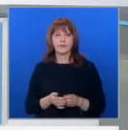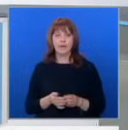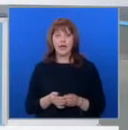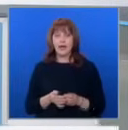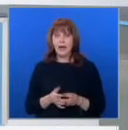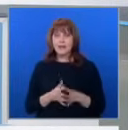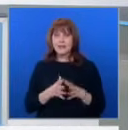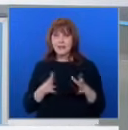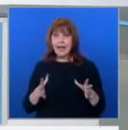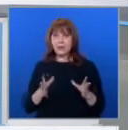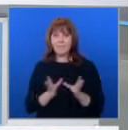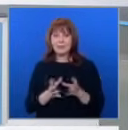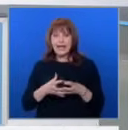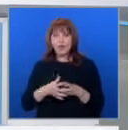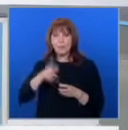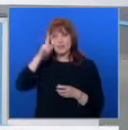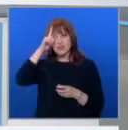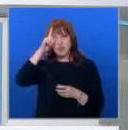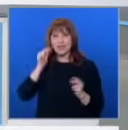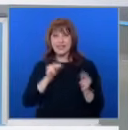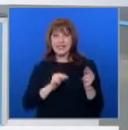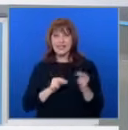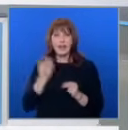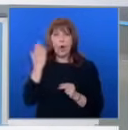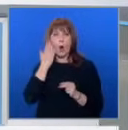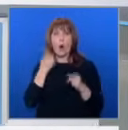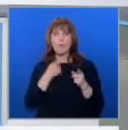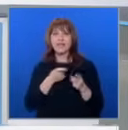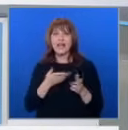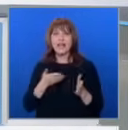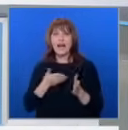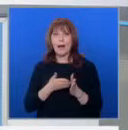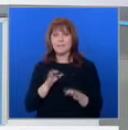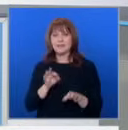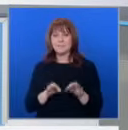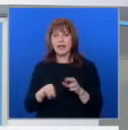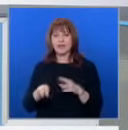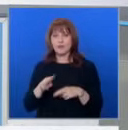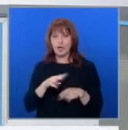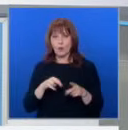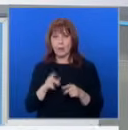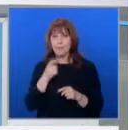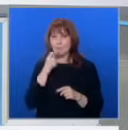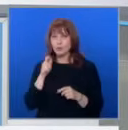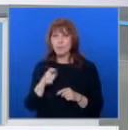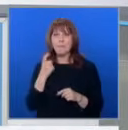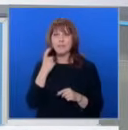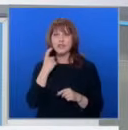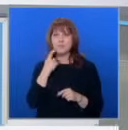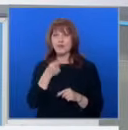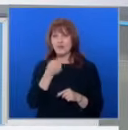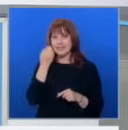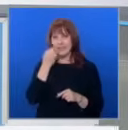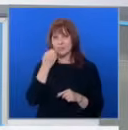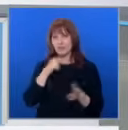А у нас най-голямата група в Столичния общински съвет с обвинения към Общинската избирателна комисия. По думите на Борис Бонев, тя се използва